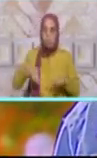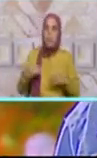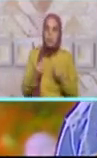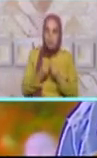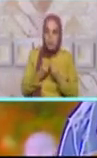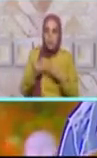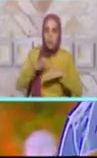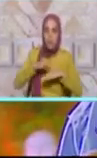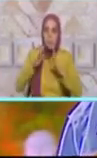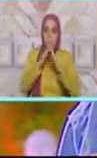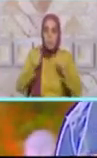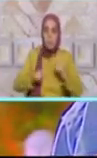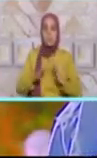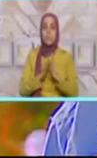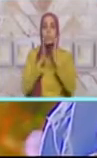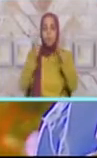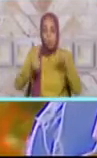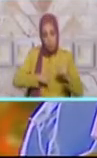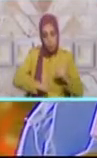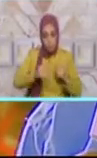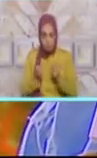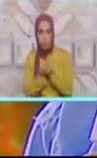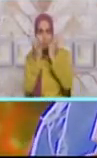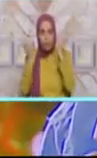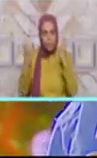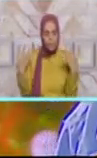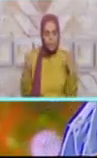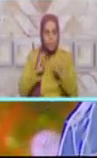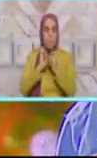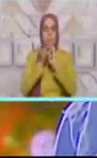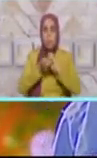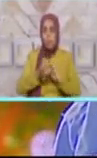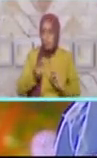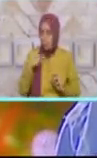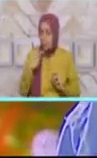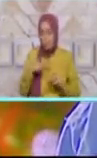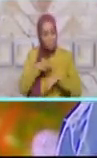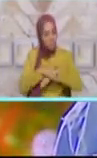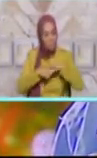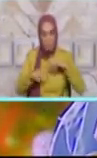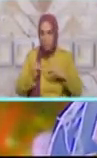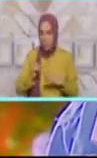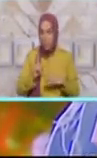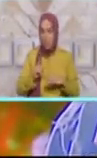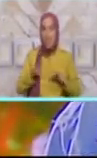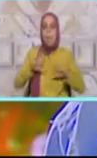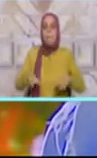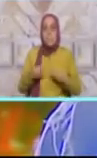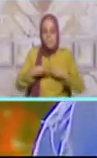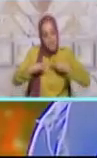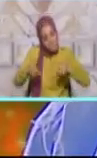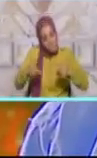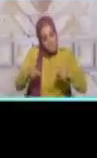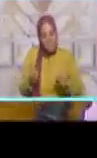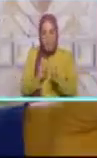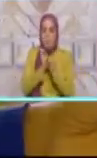على مصر عوائد عظيمة. ودايما بنفاجئ بمشروعات ما بيتقالش هنعمل كذا، لما نفاجئ يتم افتتاح